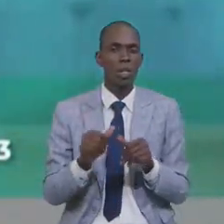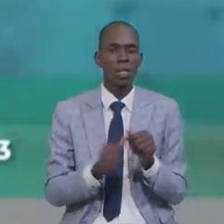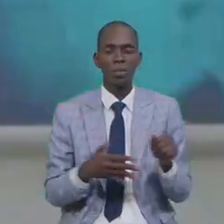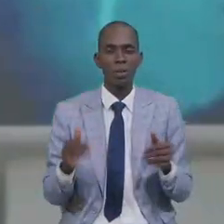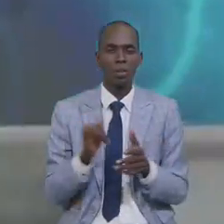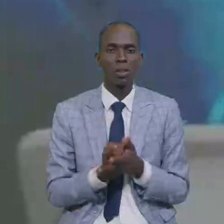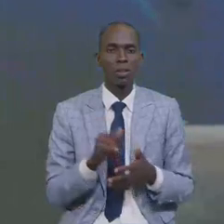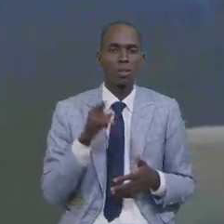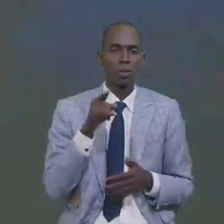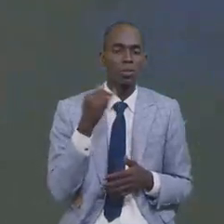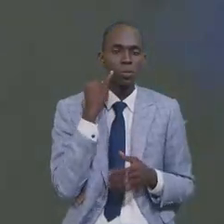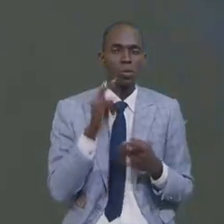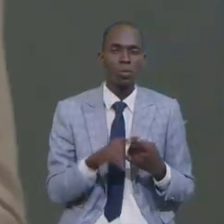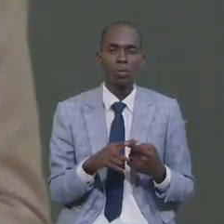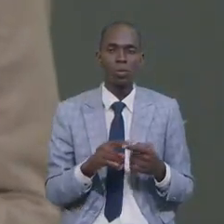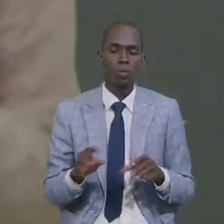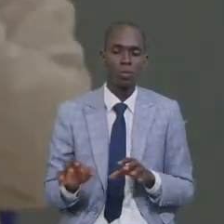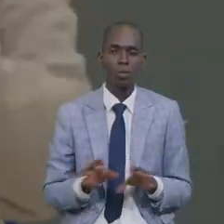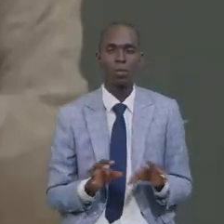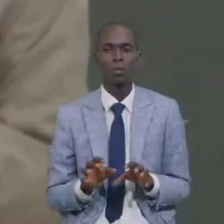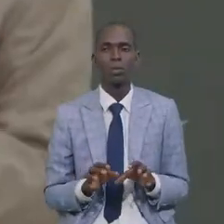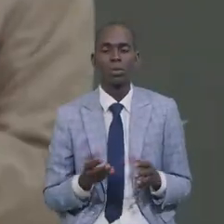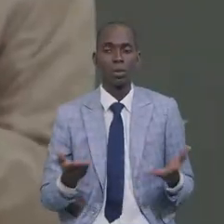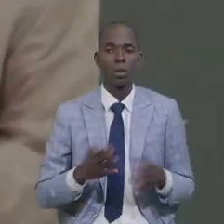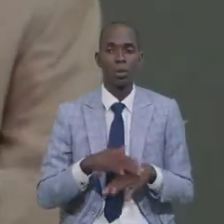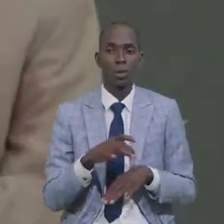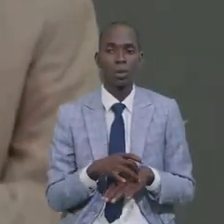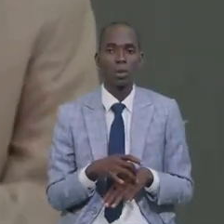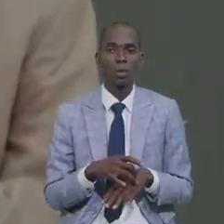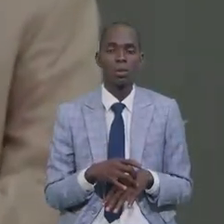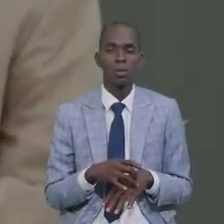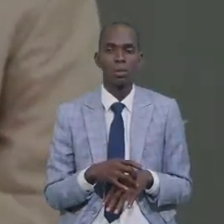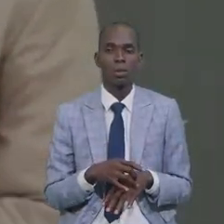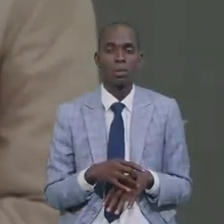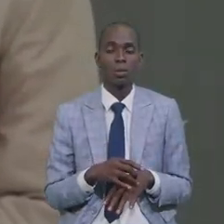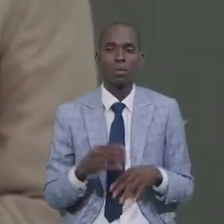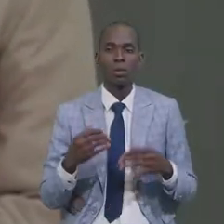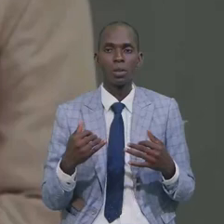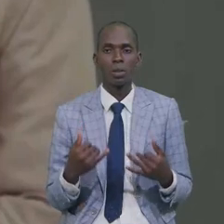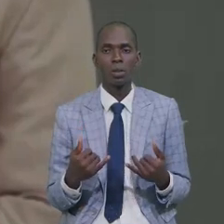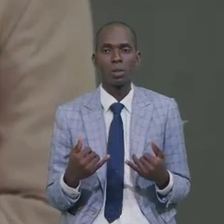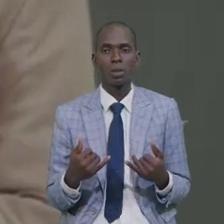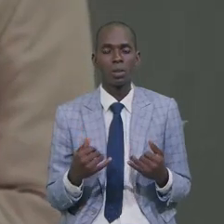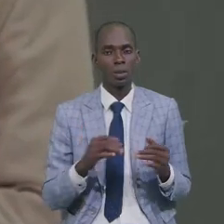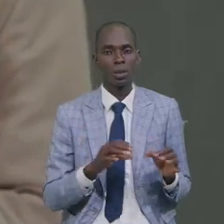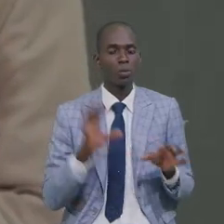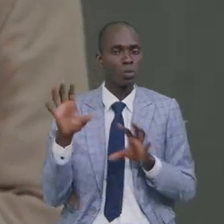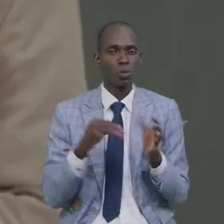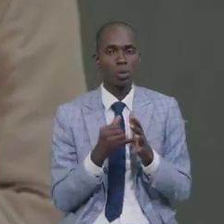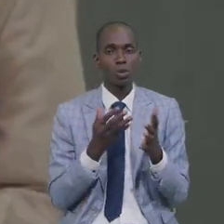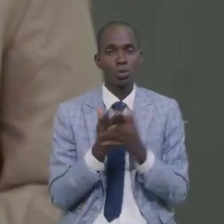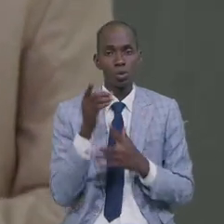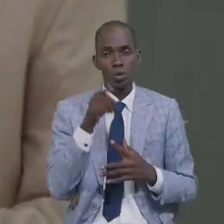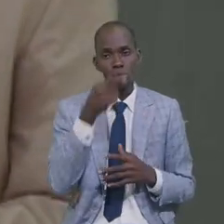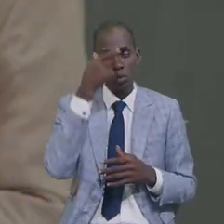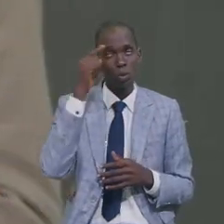qu'il devrait faire. S'il devait être sur la terre, il le fera. Maintenant, il le fait à travers